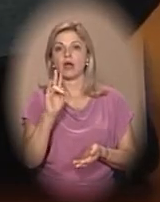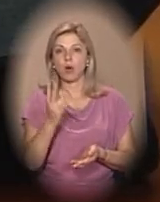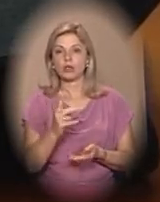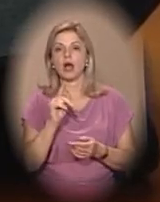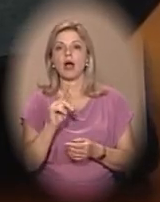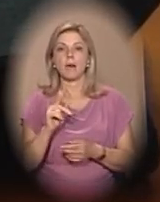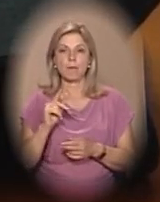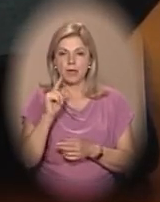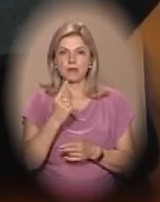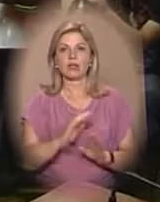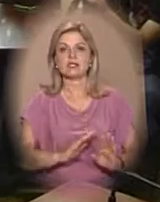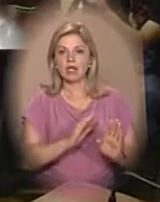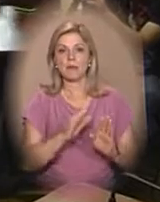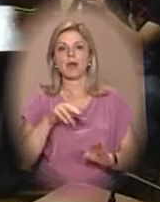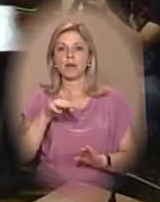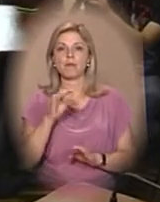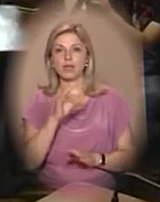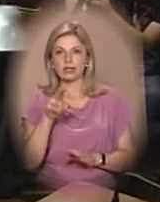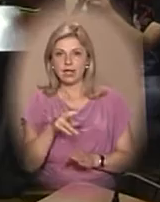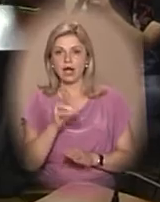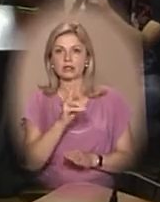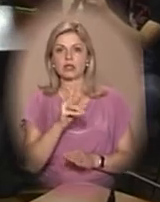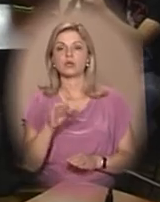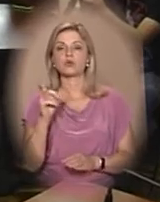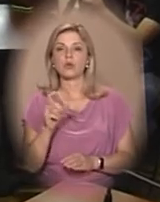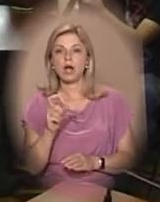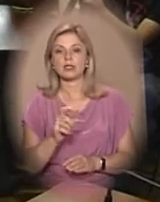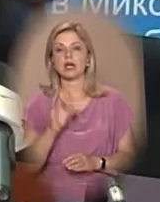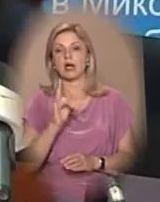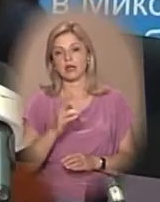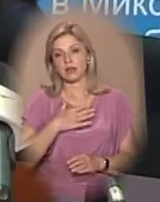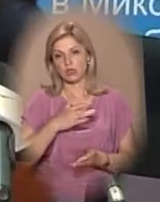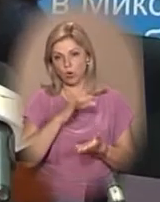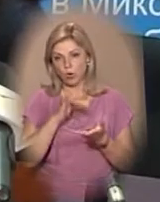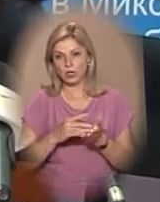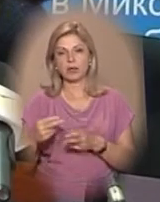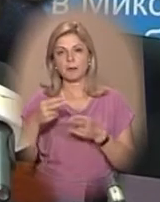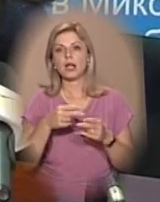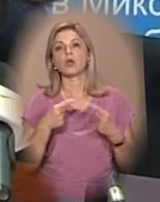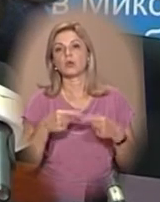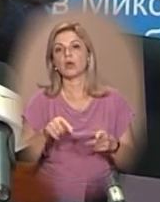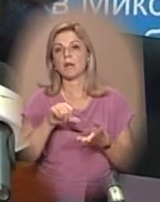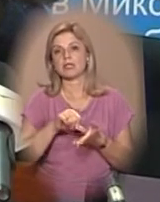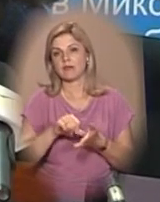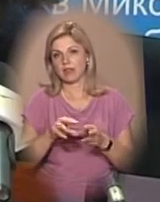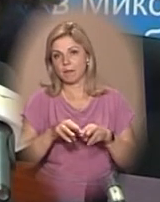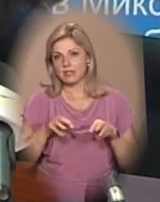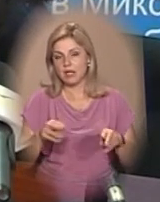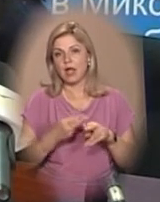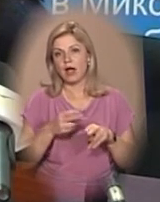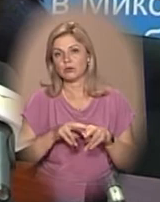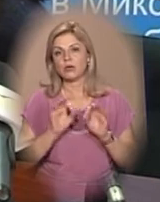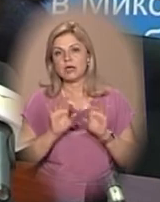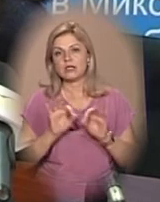заступника міністра внутрішніх справ Катерини Згуладзе не відбувся. До нашого міста завітали інші представники міністерства, які розповіли про умови